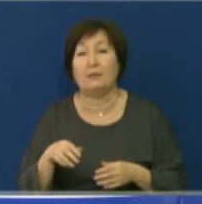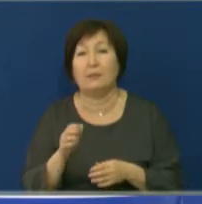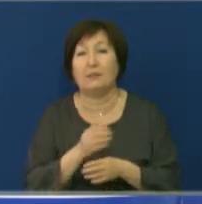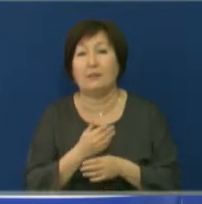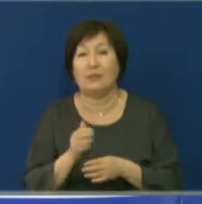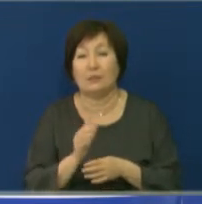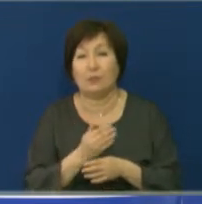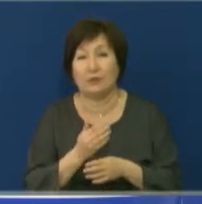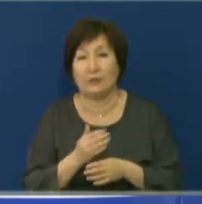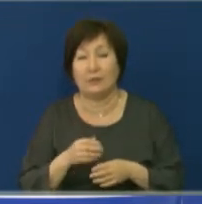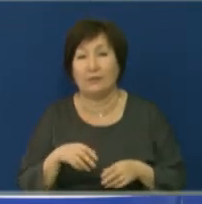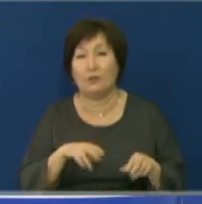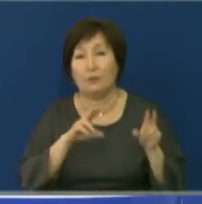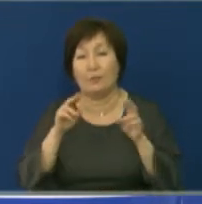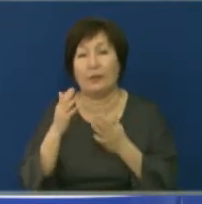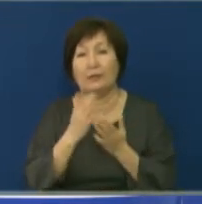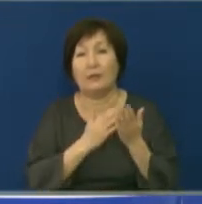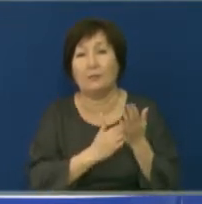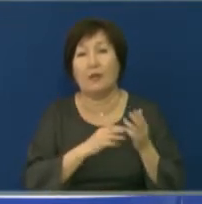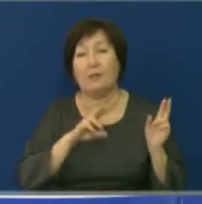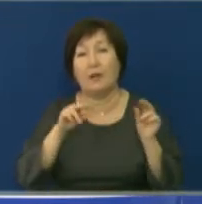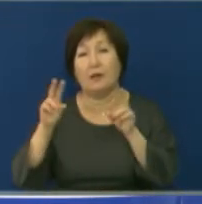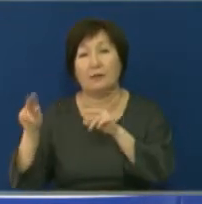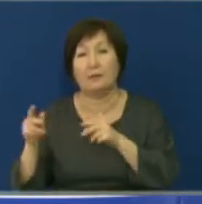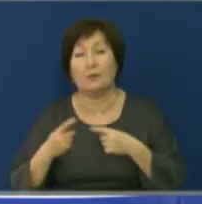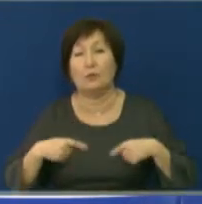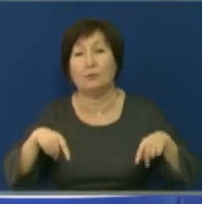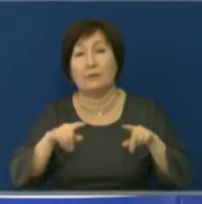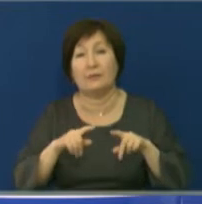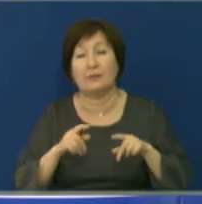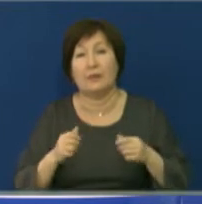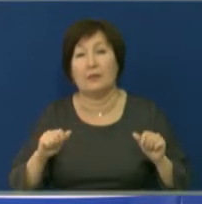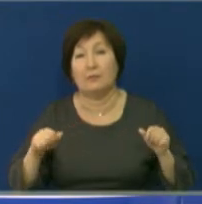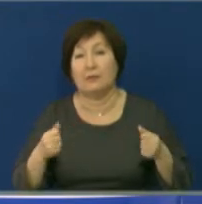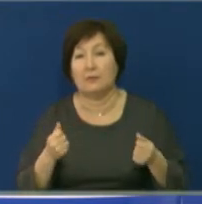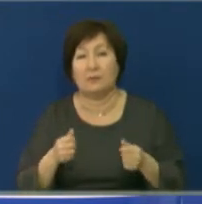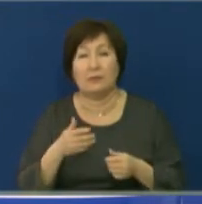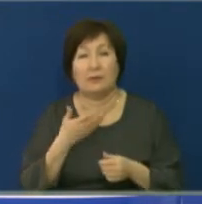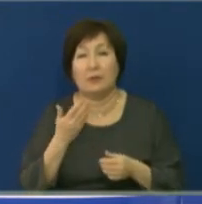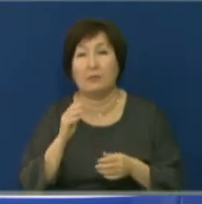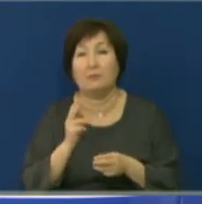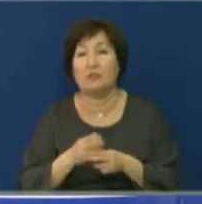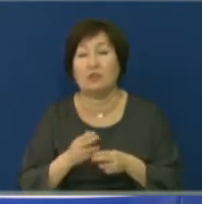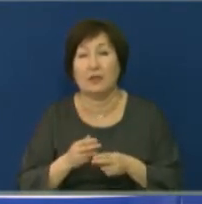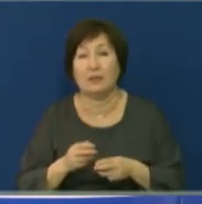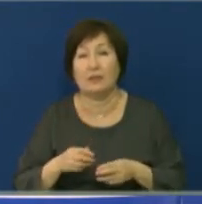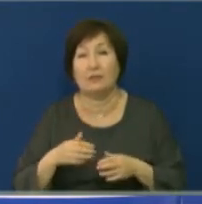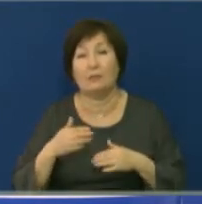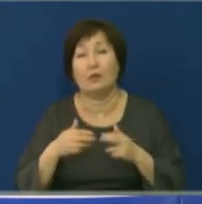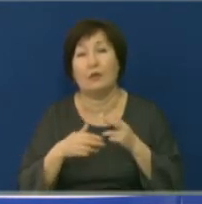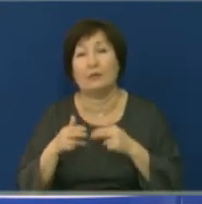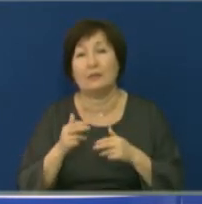проекта «Бақытты отбасы». К слову, несмотря на пандемию, прошедший 2020 год стал рекордным по количеству